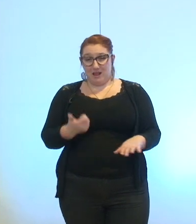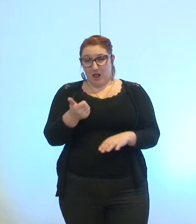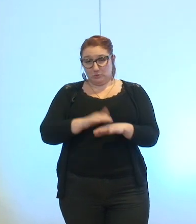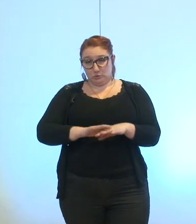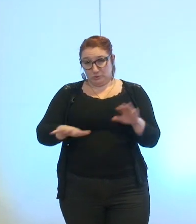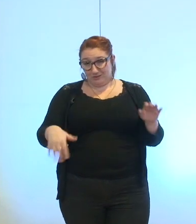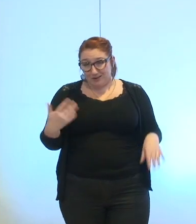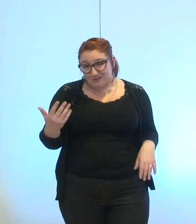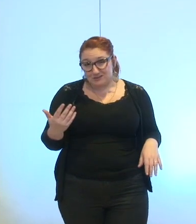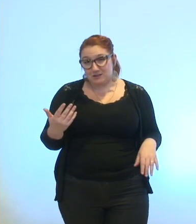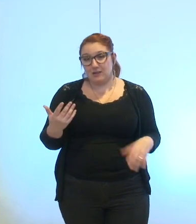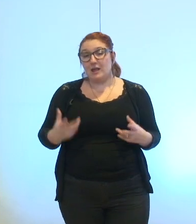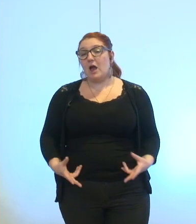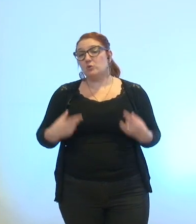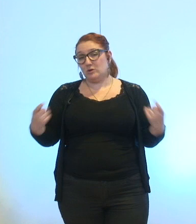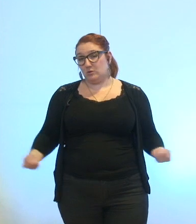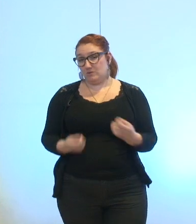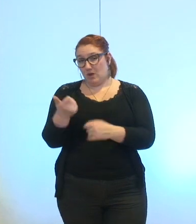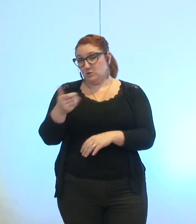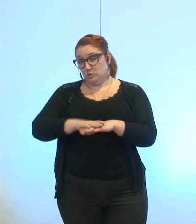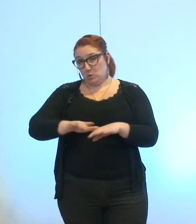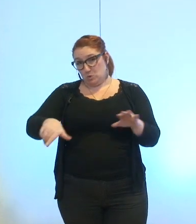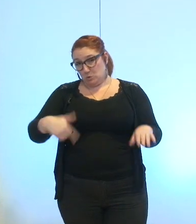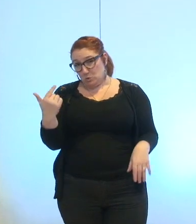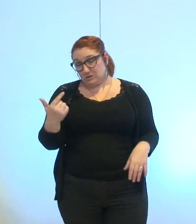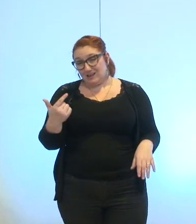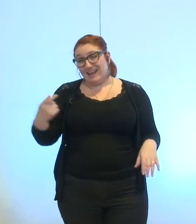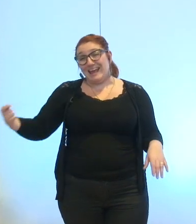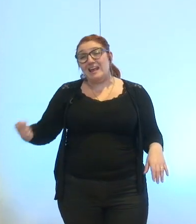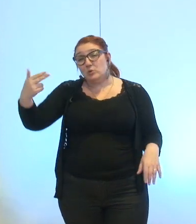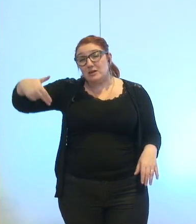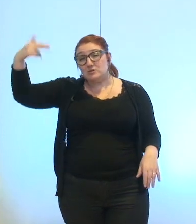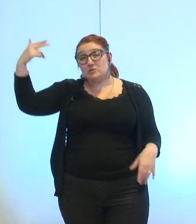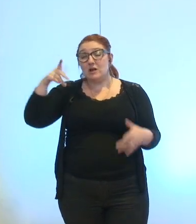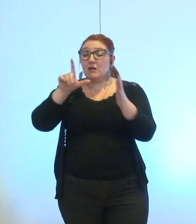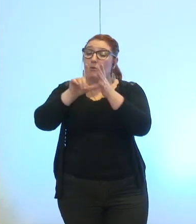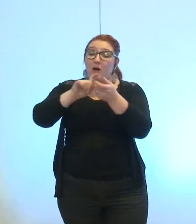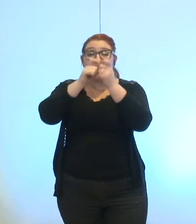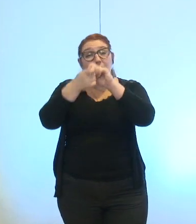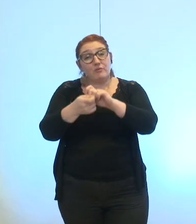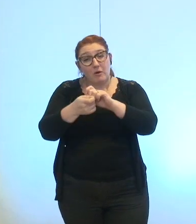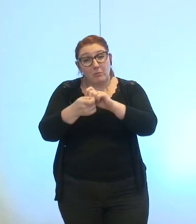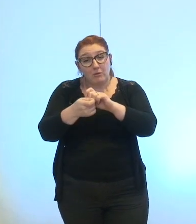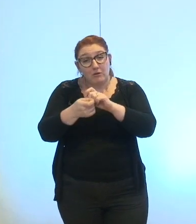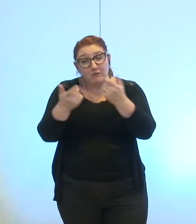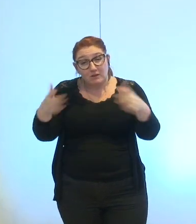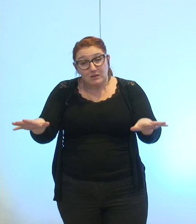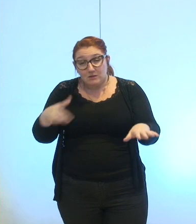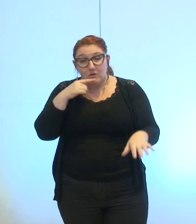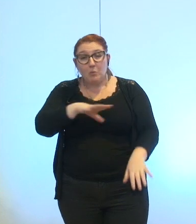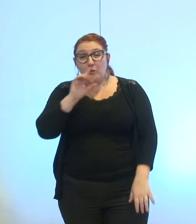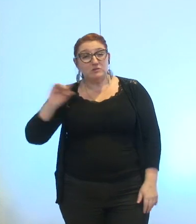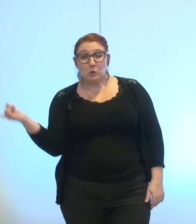pour 12 en atelier éducatif si l'éducation nationale avait fait ses réformes tous les enseignants seraient énormément